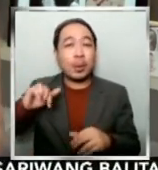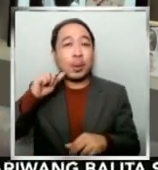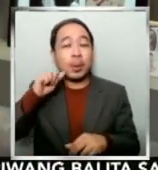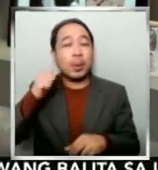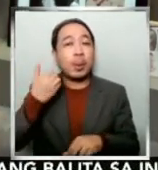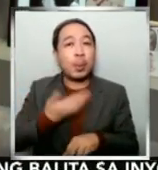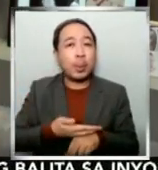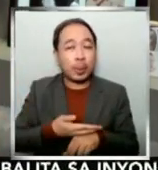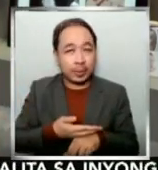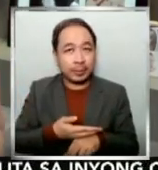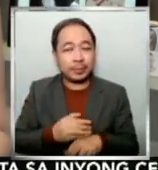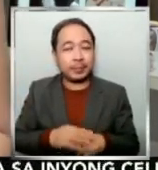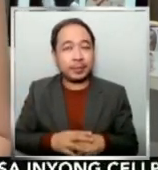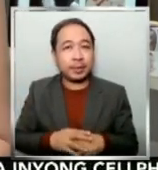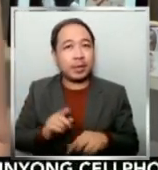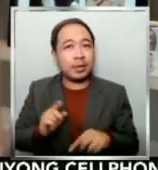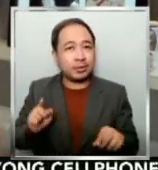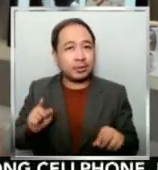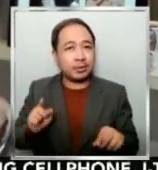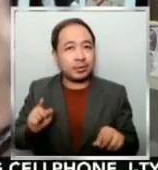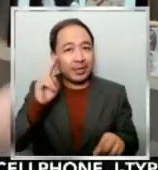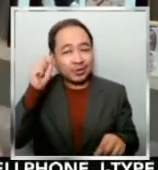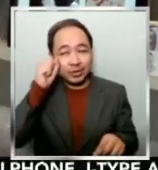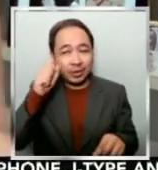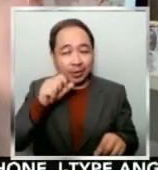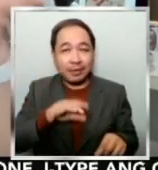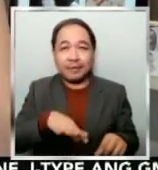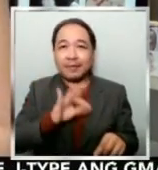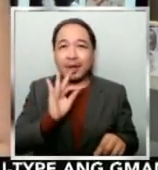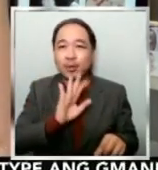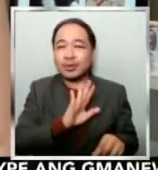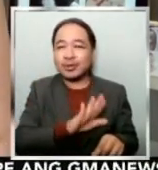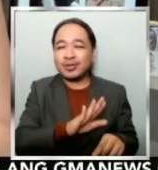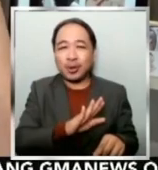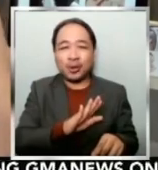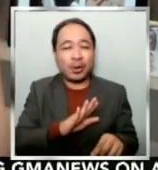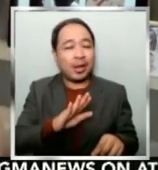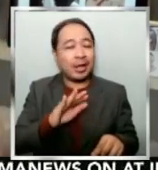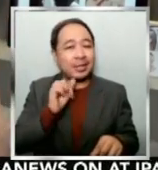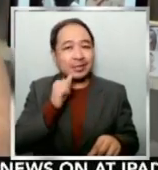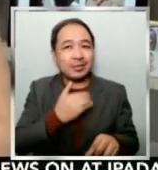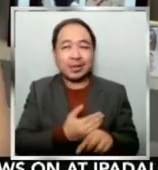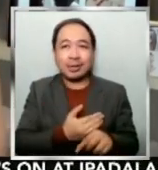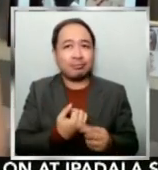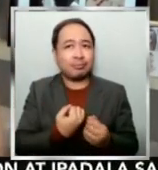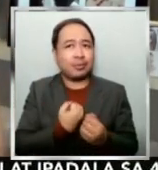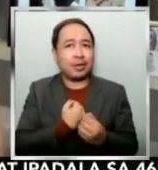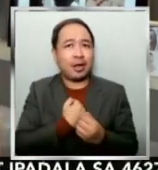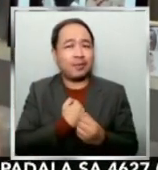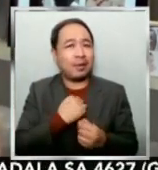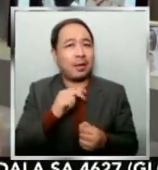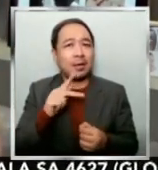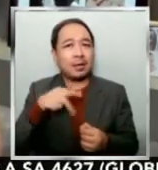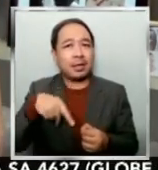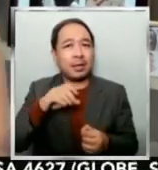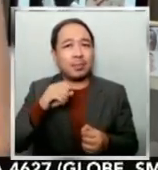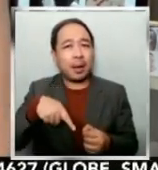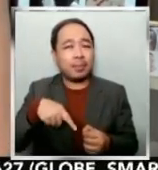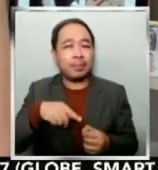Si Bossing may na-discover din sa kanyang bunso na nahihilig sa K-pop at certified BTS ARMY